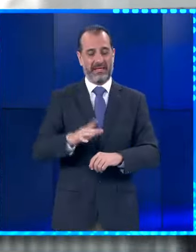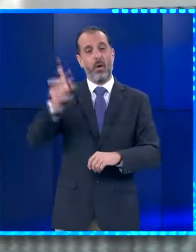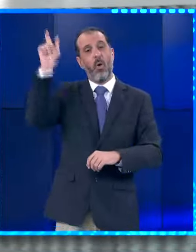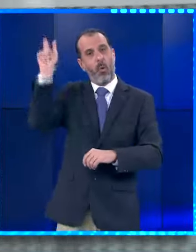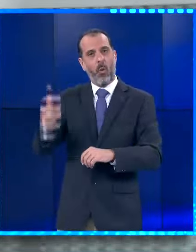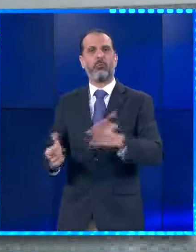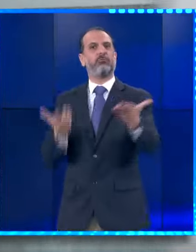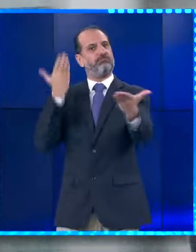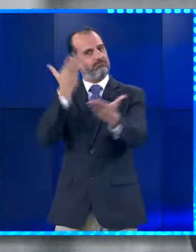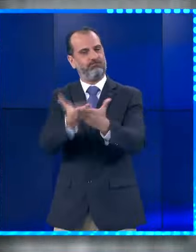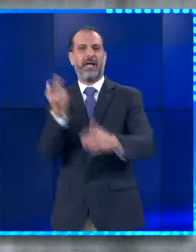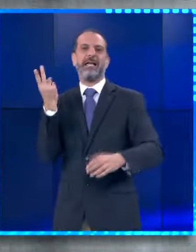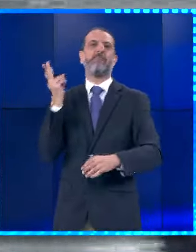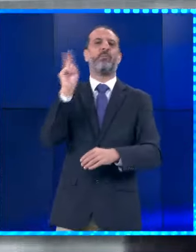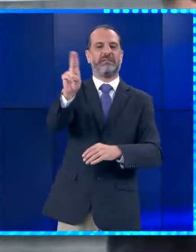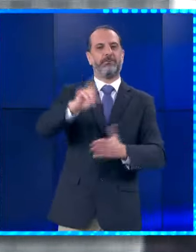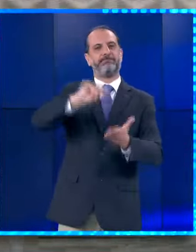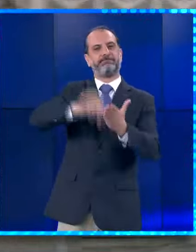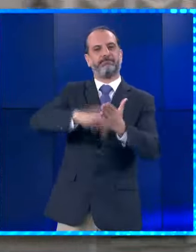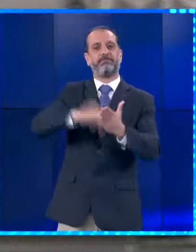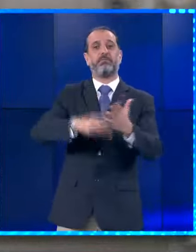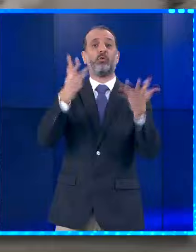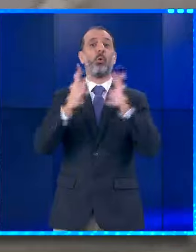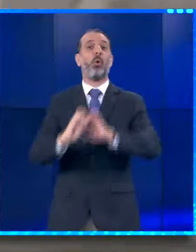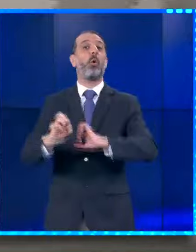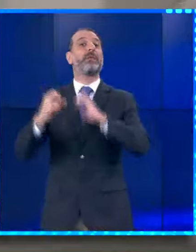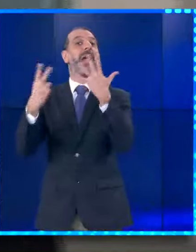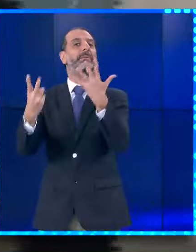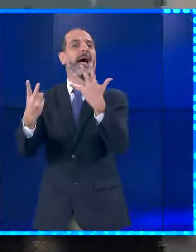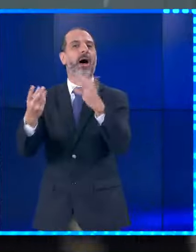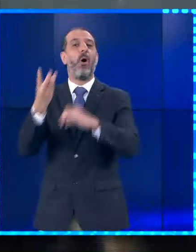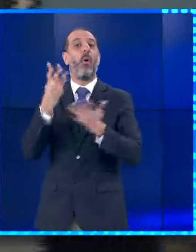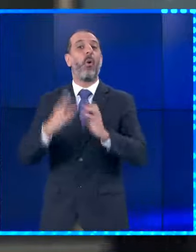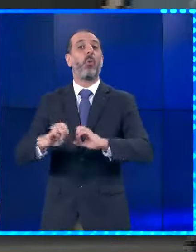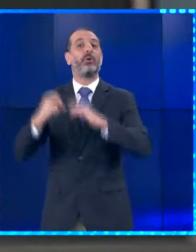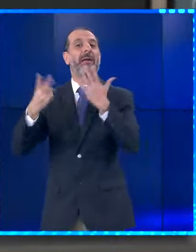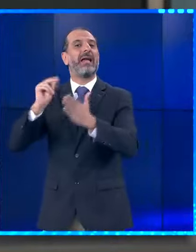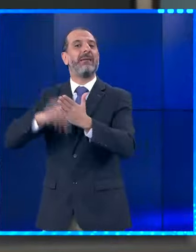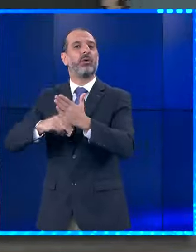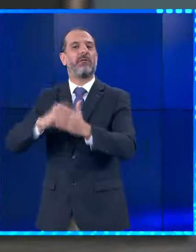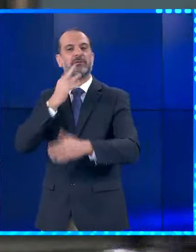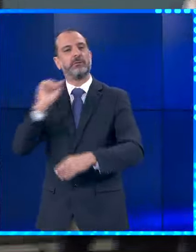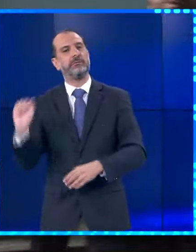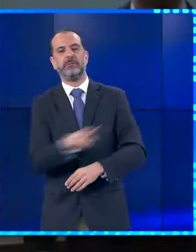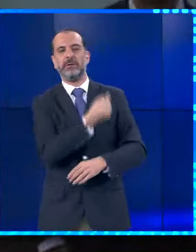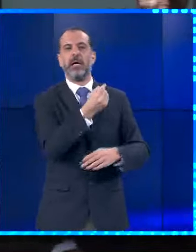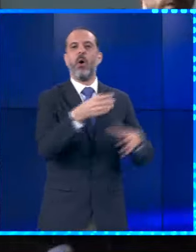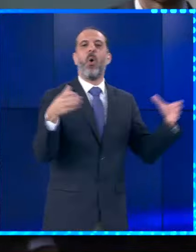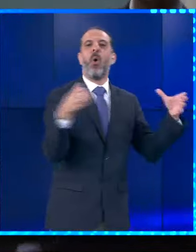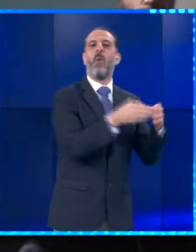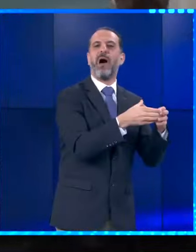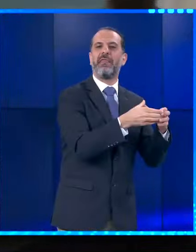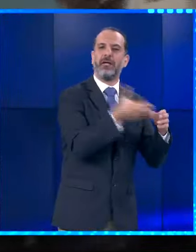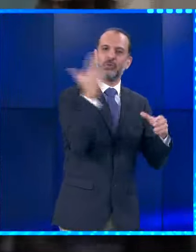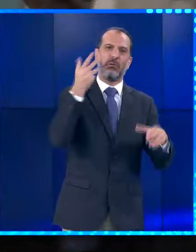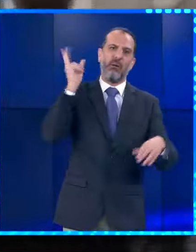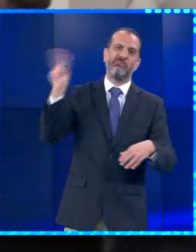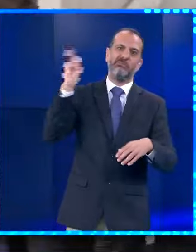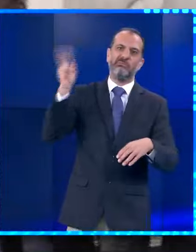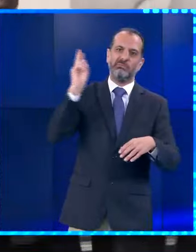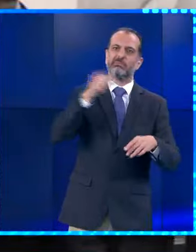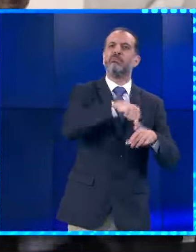και επίσημα την υποψηφιότητά του με τον συμβολικό αριθμό των 87 υπογραφών, όσο και τα μέλη της ομάδας που πρωταγωνίστησαν